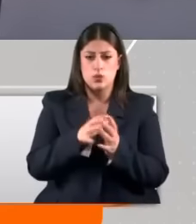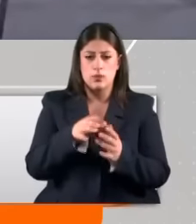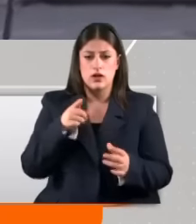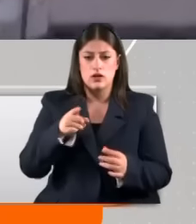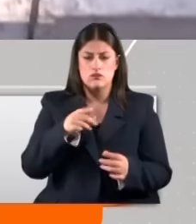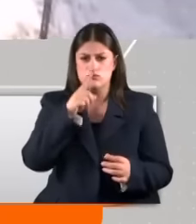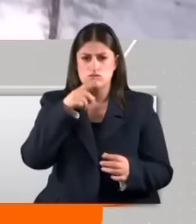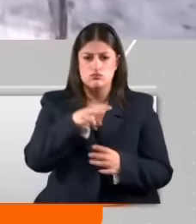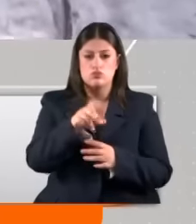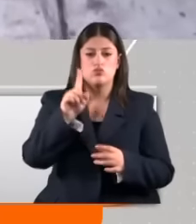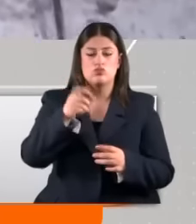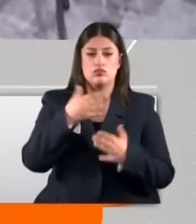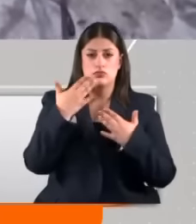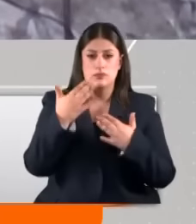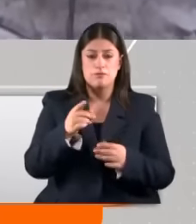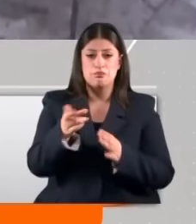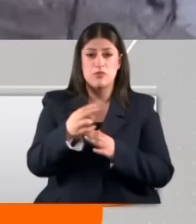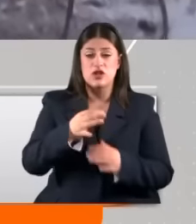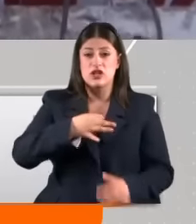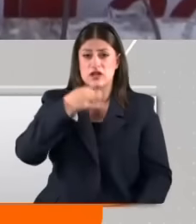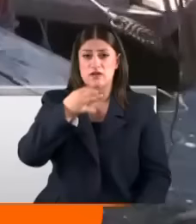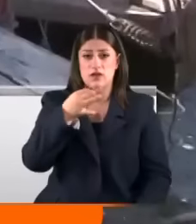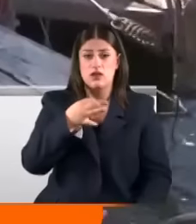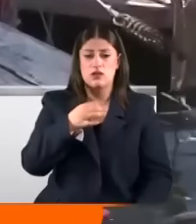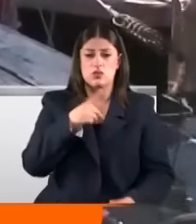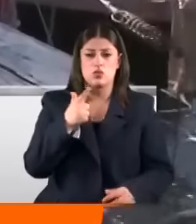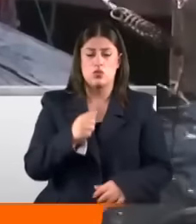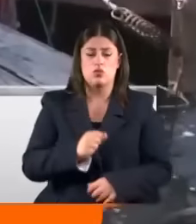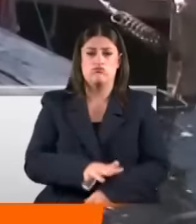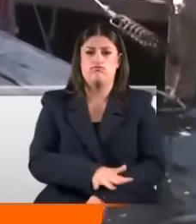çıkardı. Balıkçının ifadesi kan dondurdu.